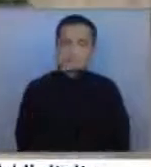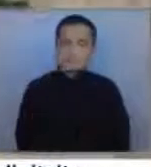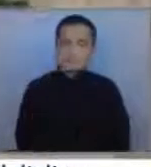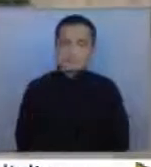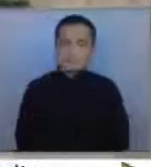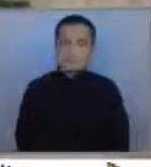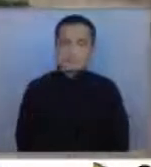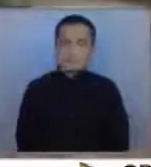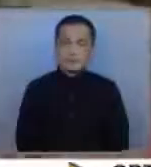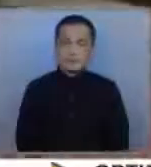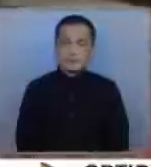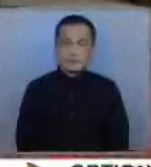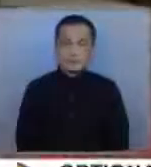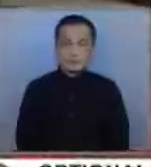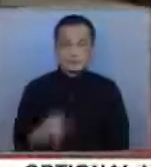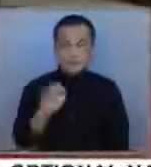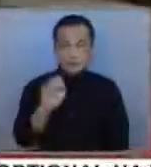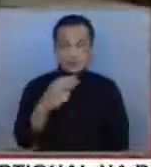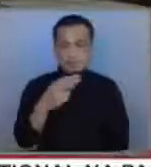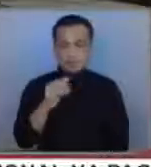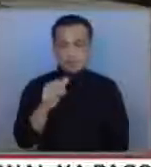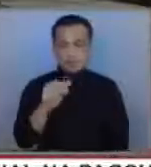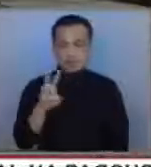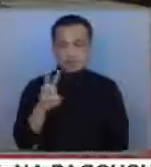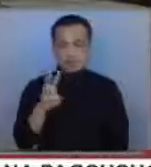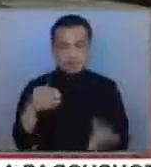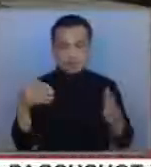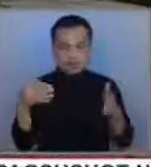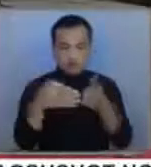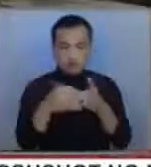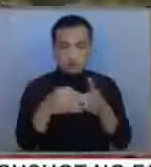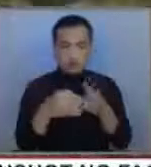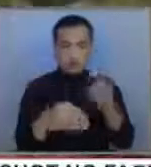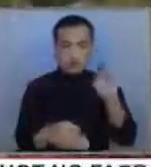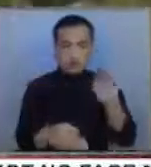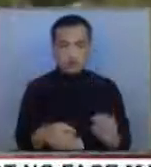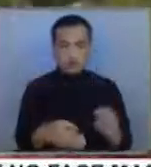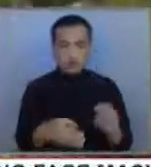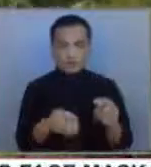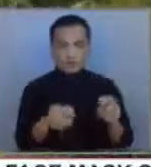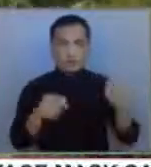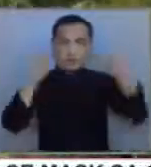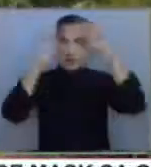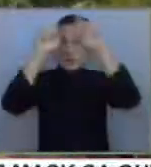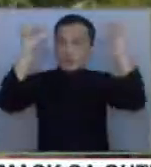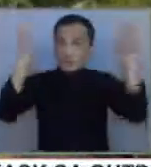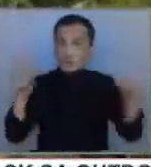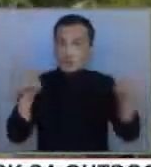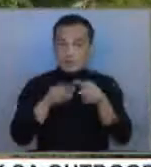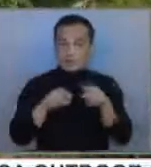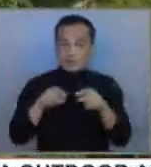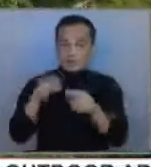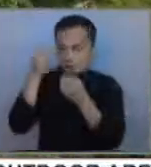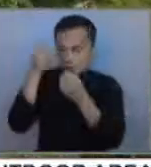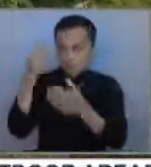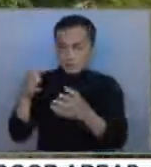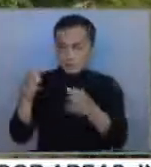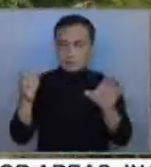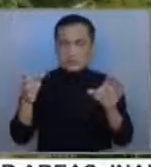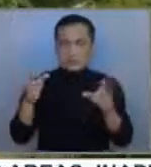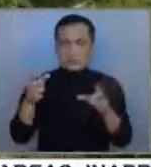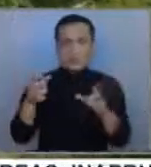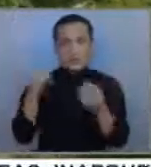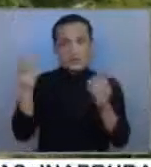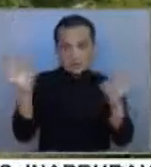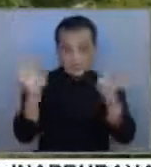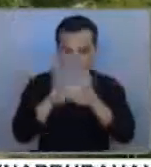Sa Shaw Boulevard Corner, Meralco Avenue, nakapaskil na ang karatulang ito na may abisong isasara muna sa mga motorista simula